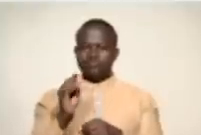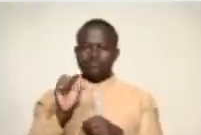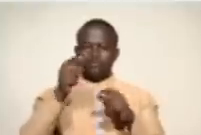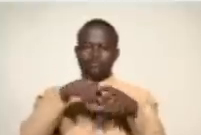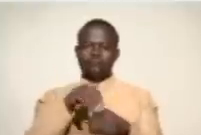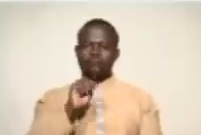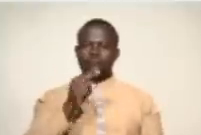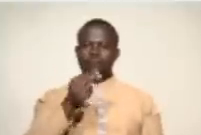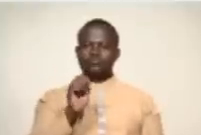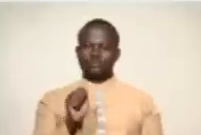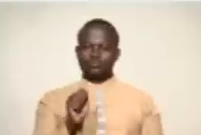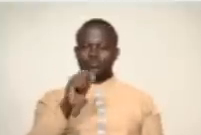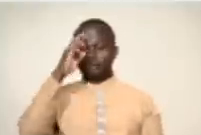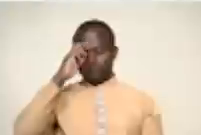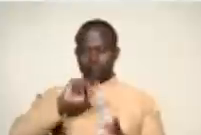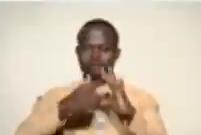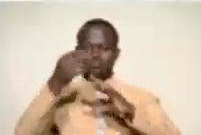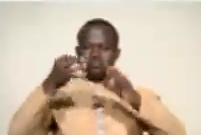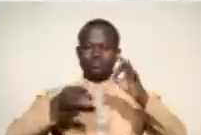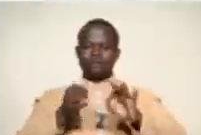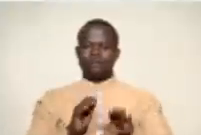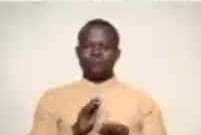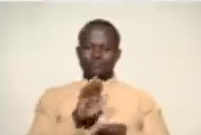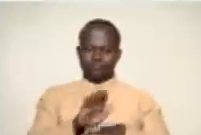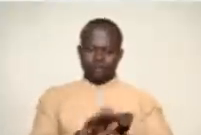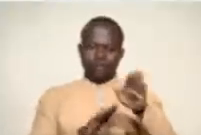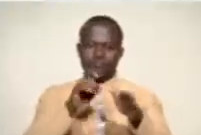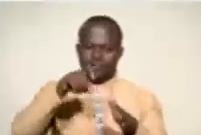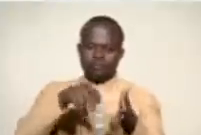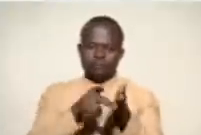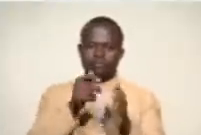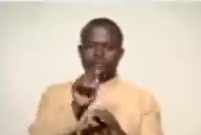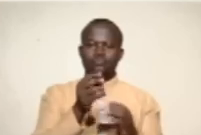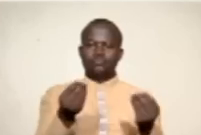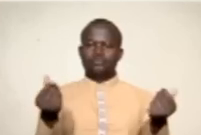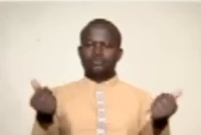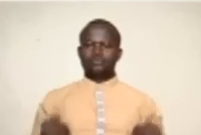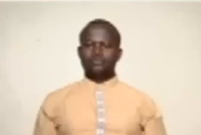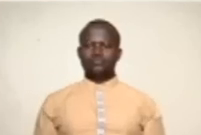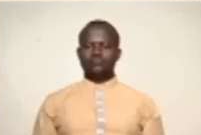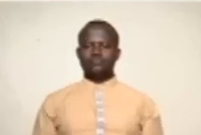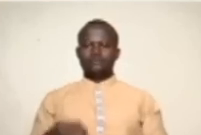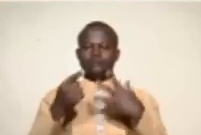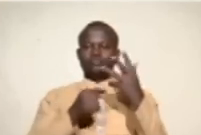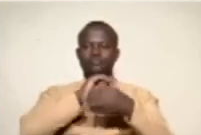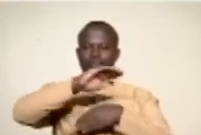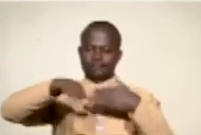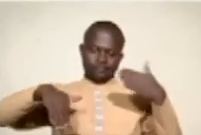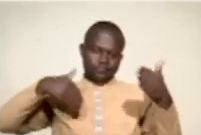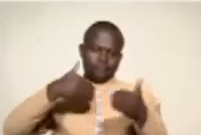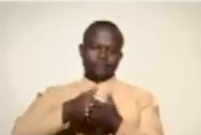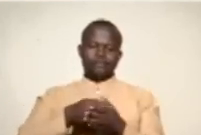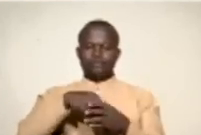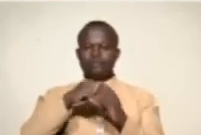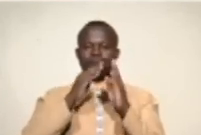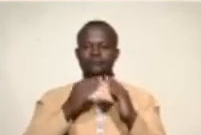muhima. Ngo kuba Ibuka yatangije urubanza ngo ni intambwe ikomeye bitezeho kwishyurwa ibyabo byangijwe. Ibi bintu byose no kugera ku ibyari biri mu